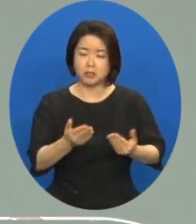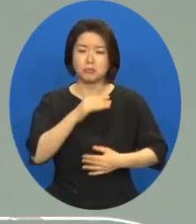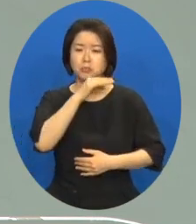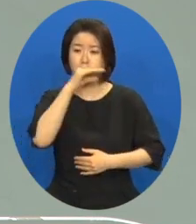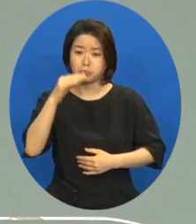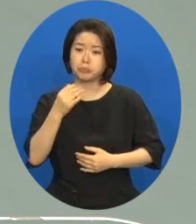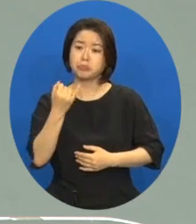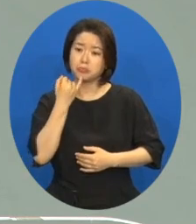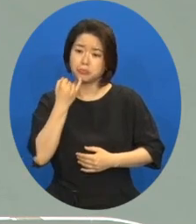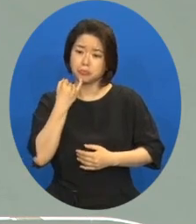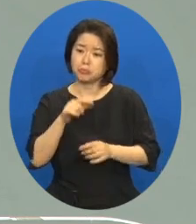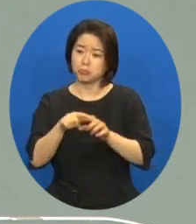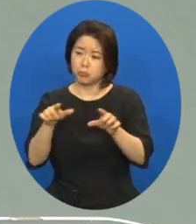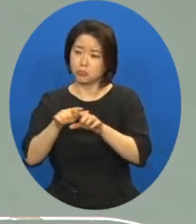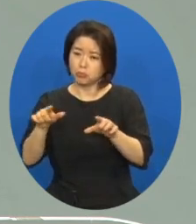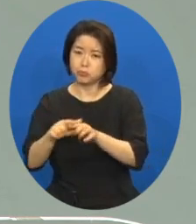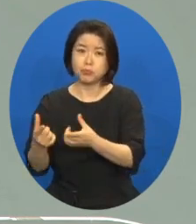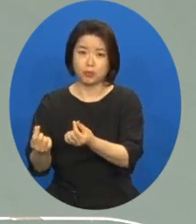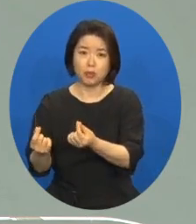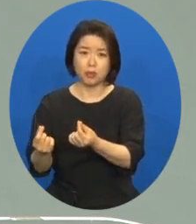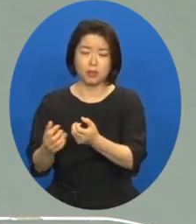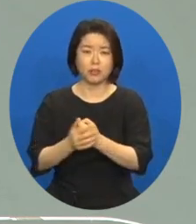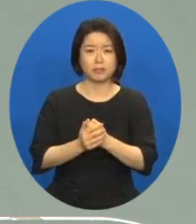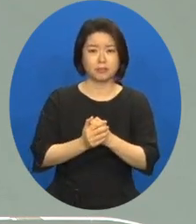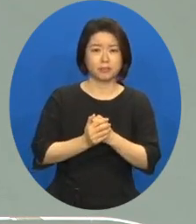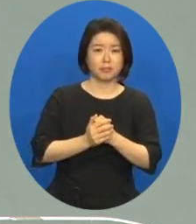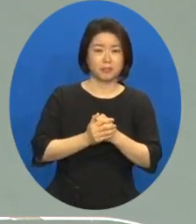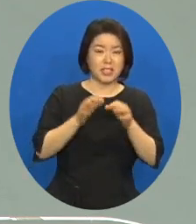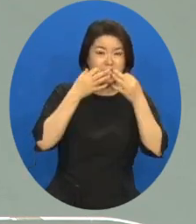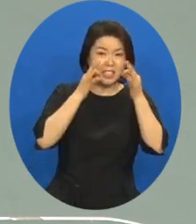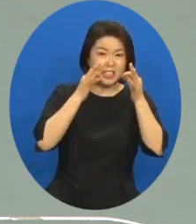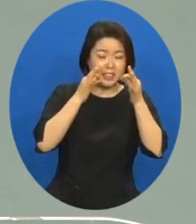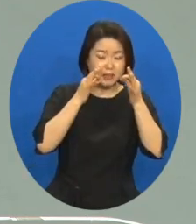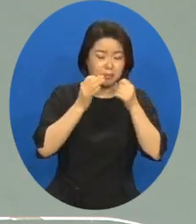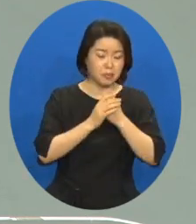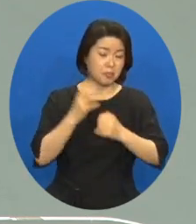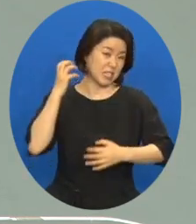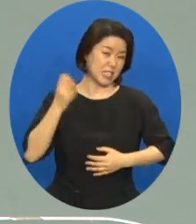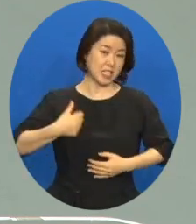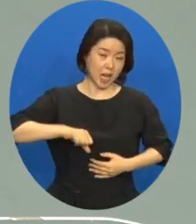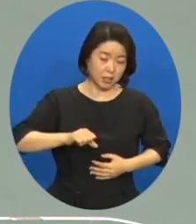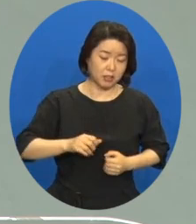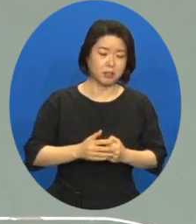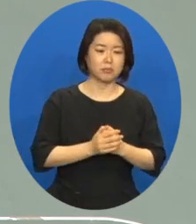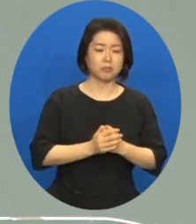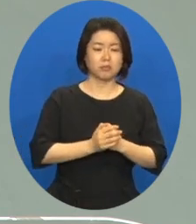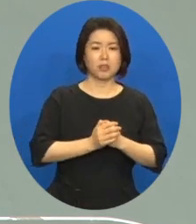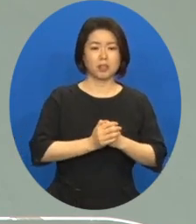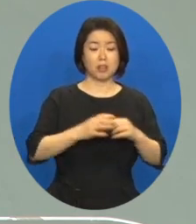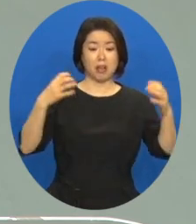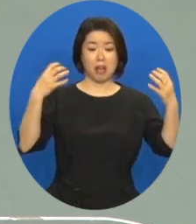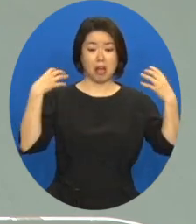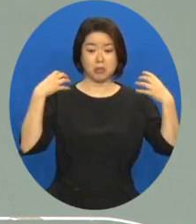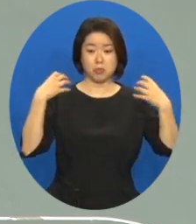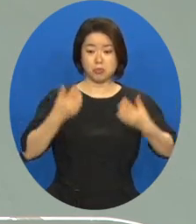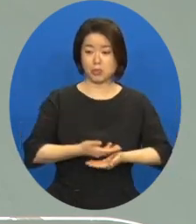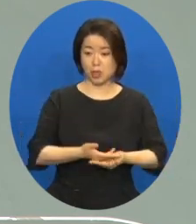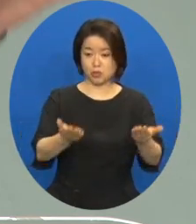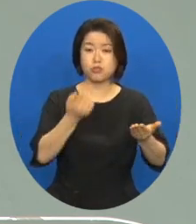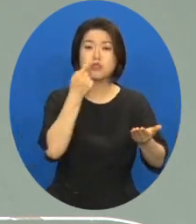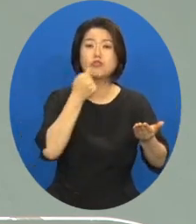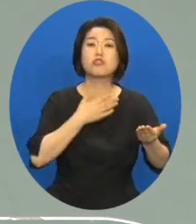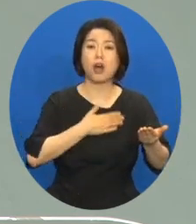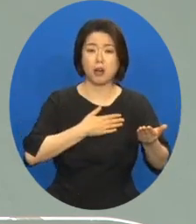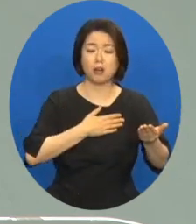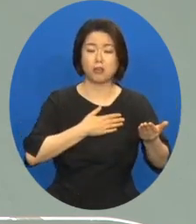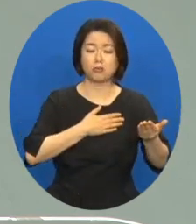생각해요. 김정은 그리고 공산당에서 먹을 거 다 주는 줄로 알아요. 자기들이 이 세상에서 그래도